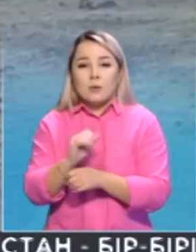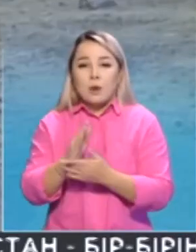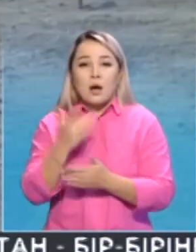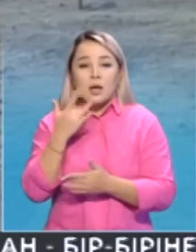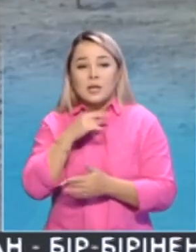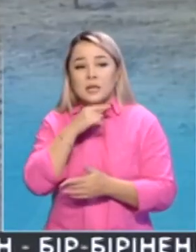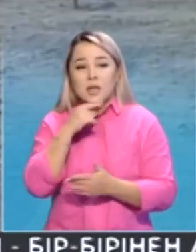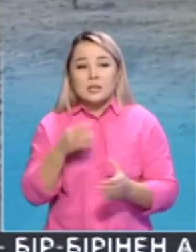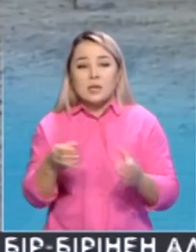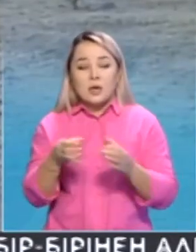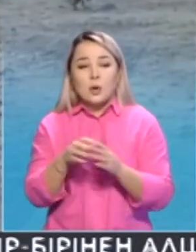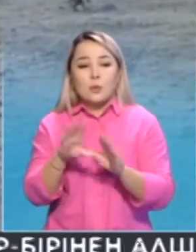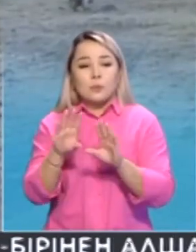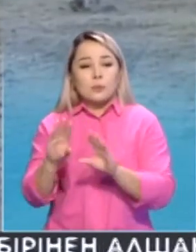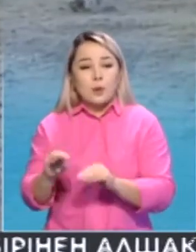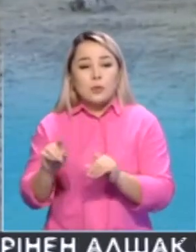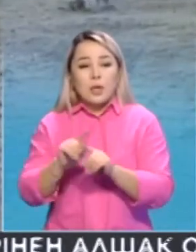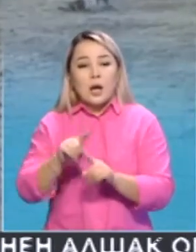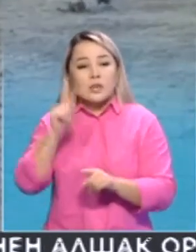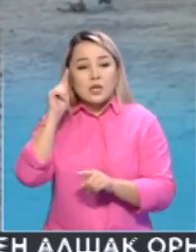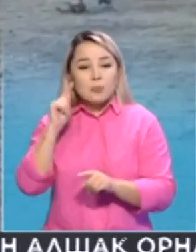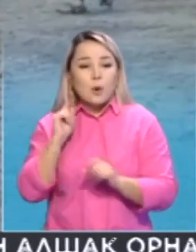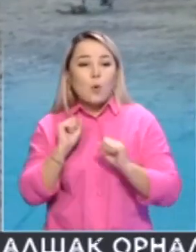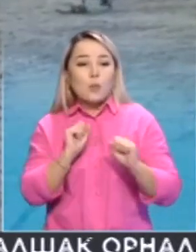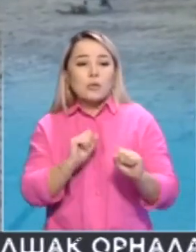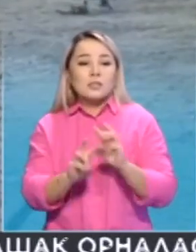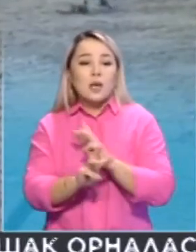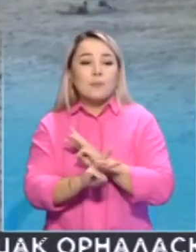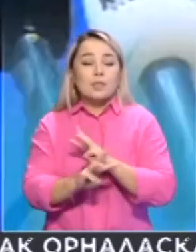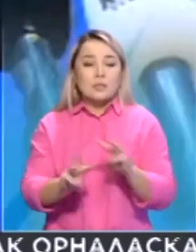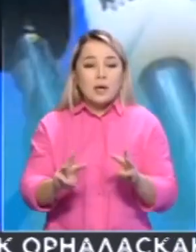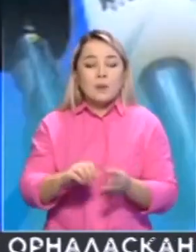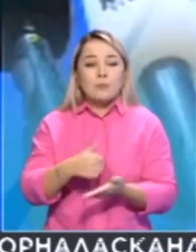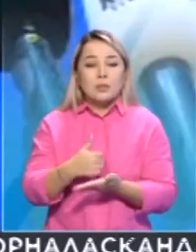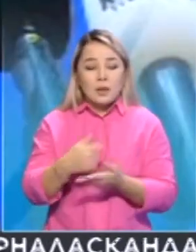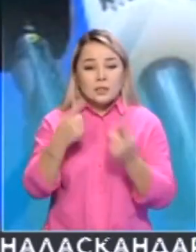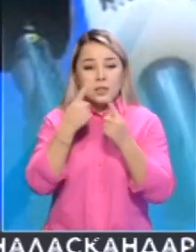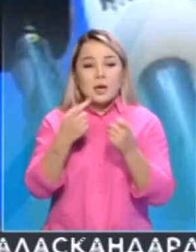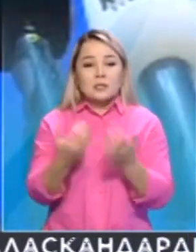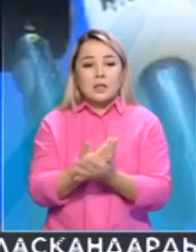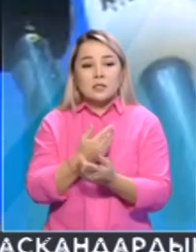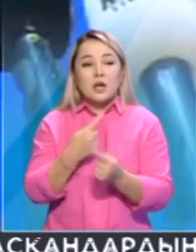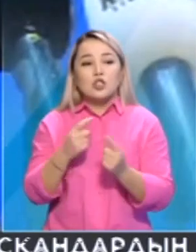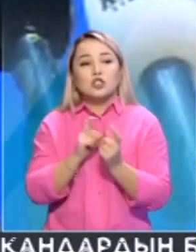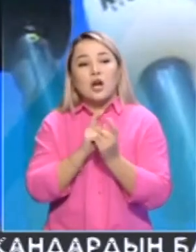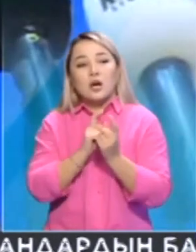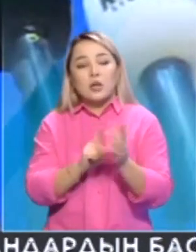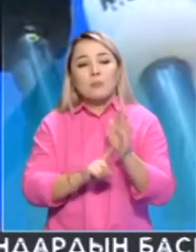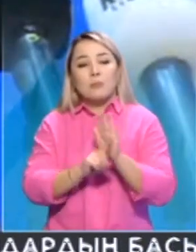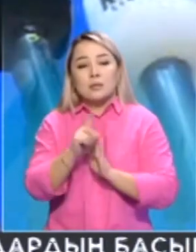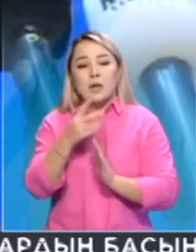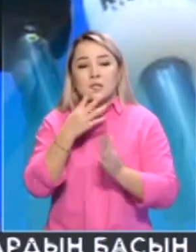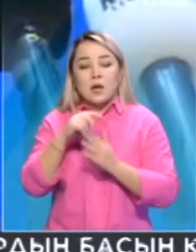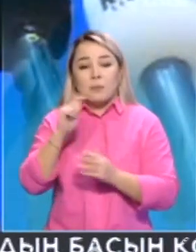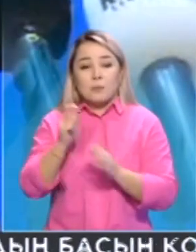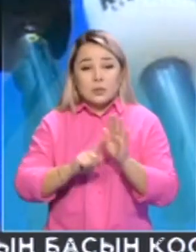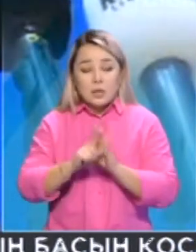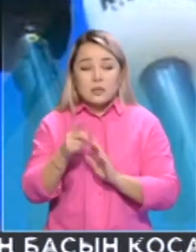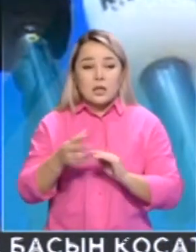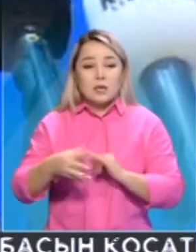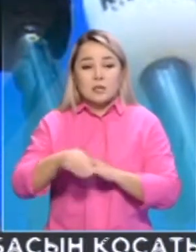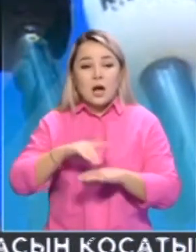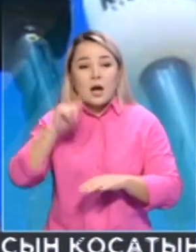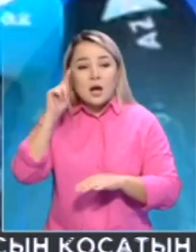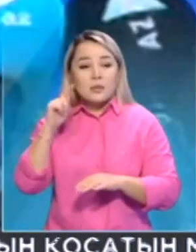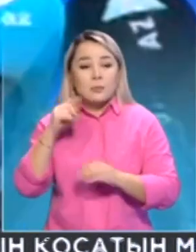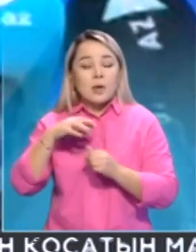де тараптарды ымыраға шақырды. Әзербайжан қорғаныс министрлігінің баспасөз қызметі шайқастың басталуына Армения күштерінің шекара маңына